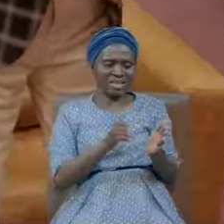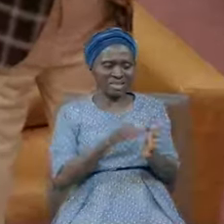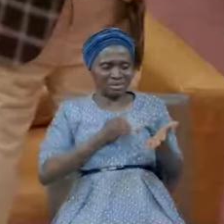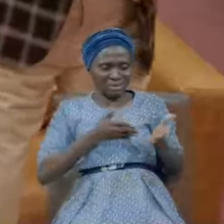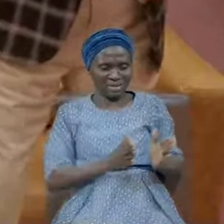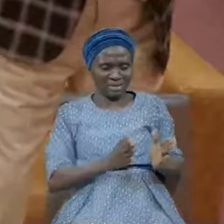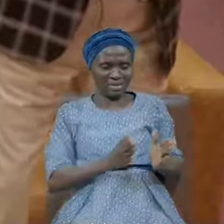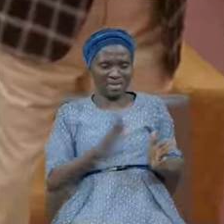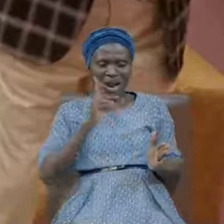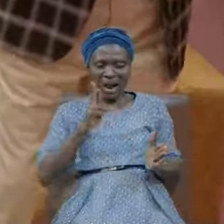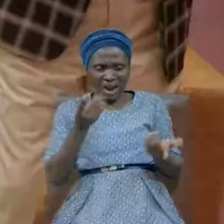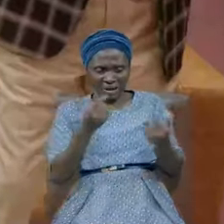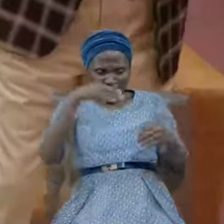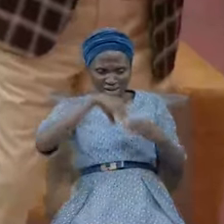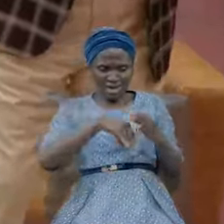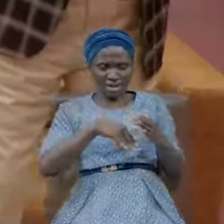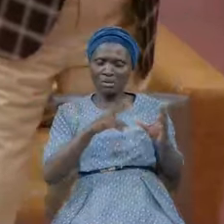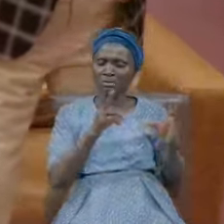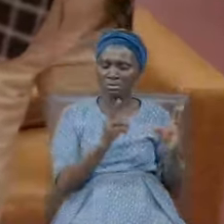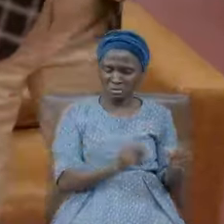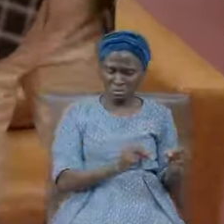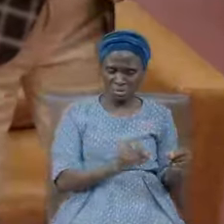J'ai décidé de suivre Jésus.